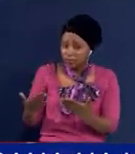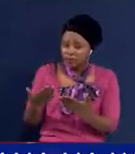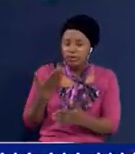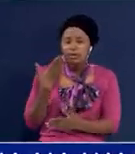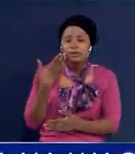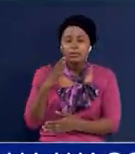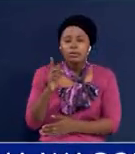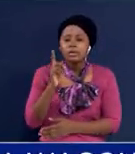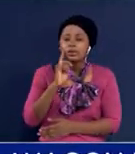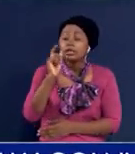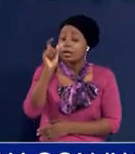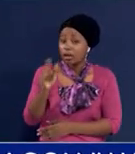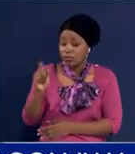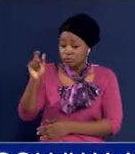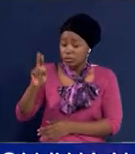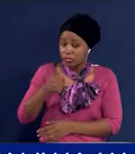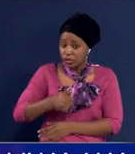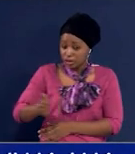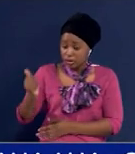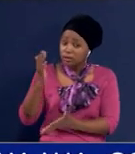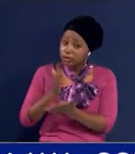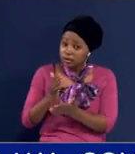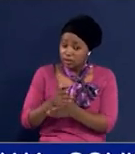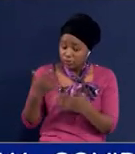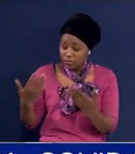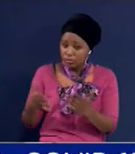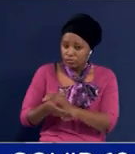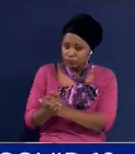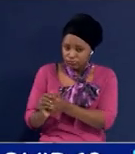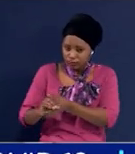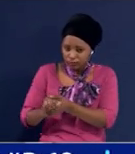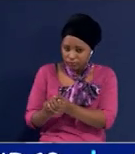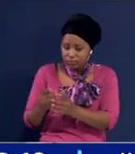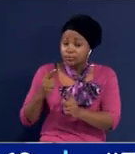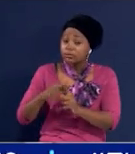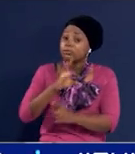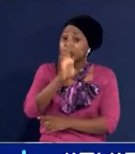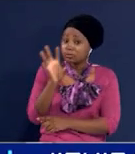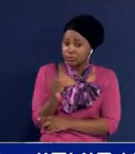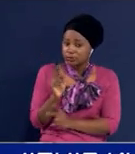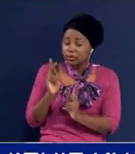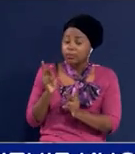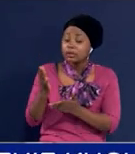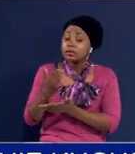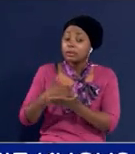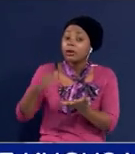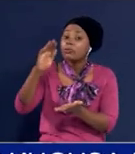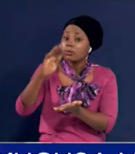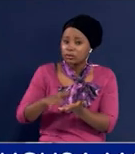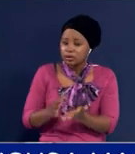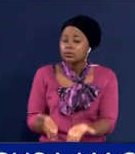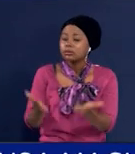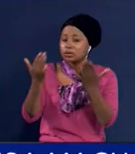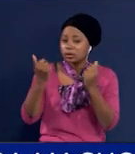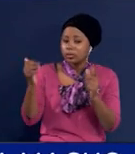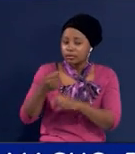ni muhimu sana kila mtu yeye mwenyewe ahakikishe ananawa mikono mara kwa mara kama sehemu ya kupunguza uwezekano wa kupata